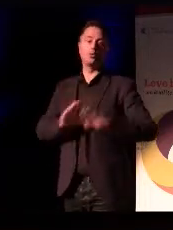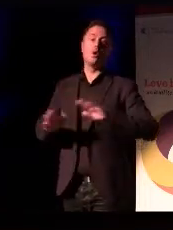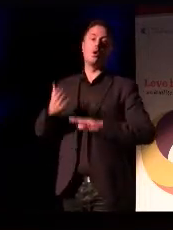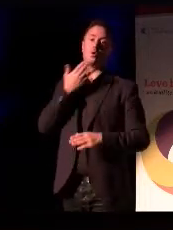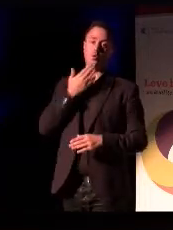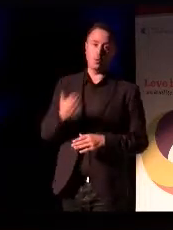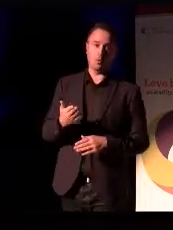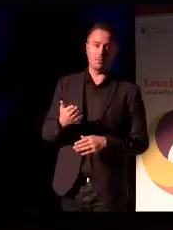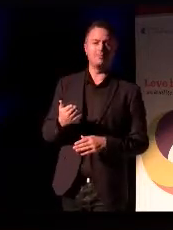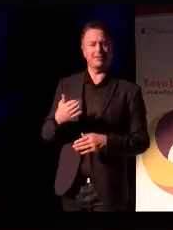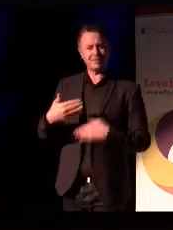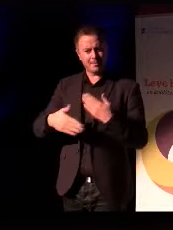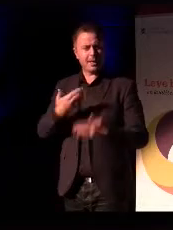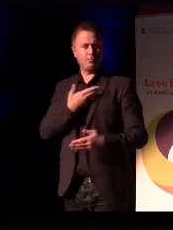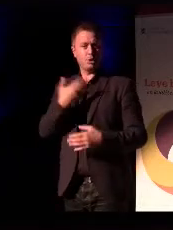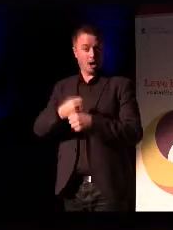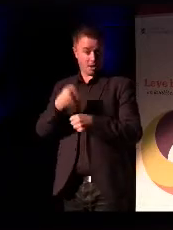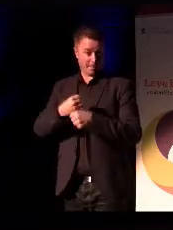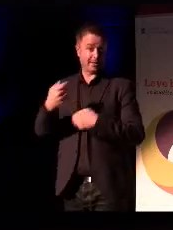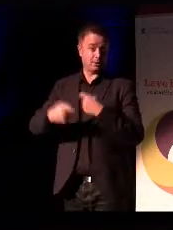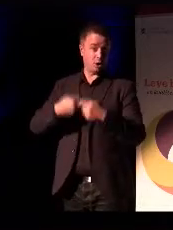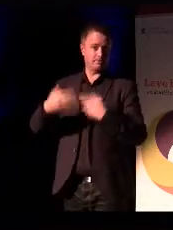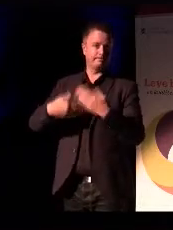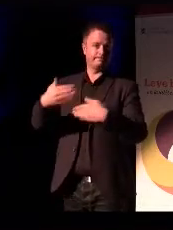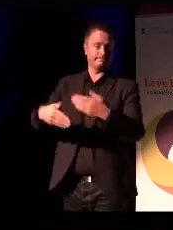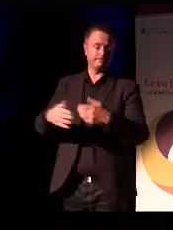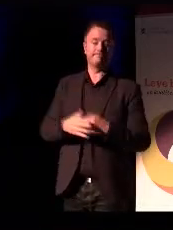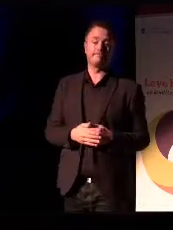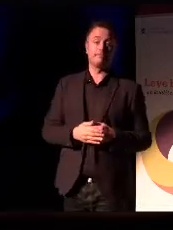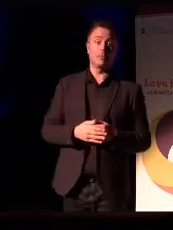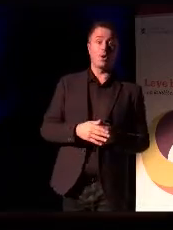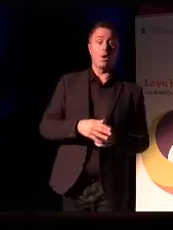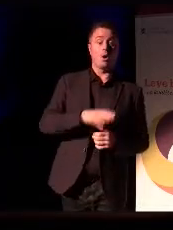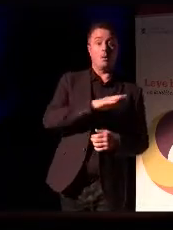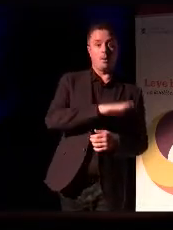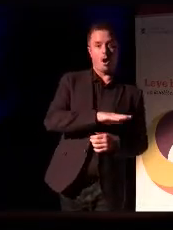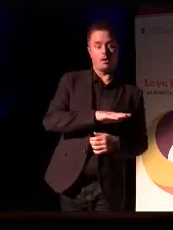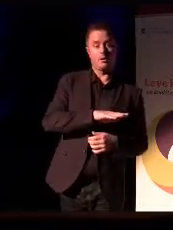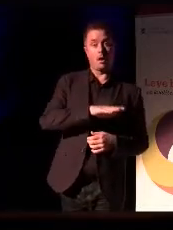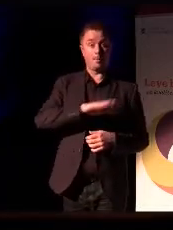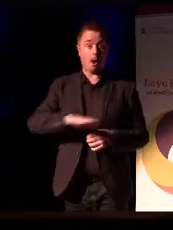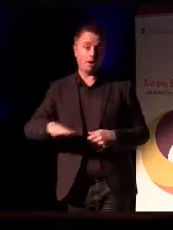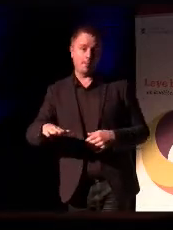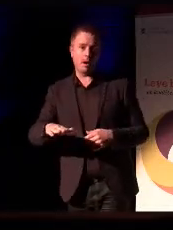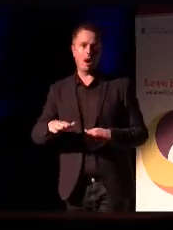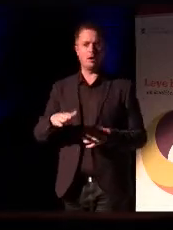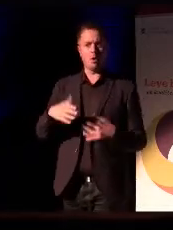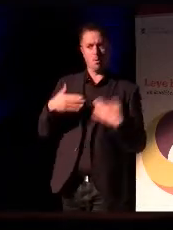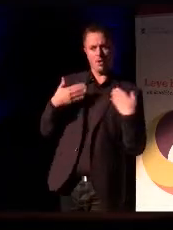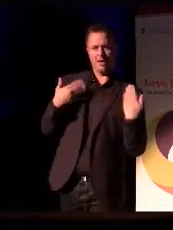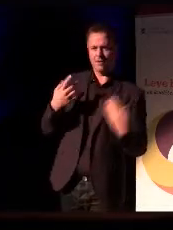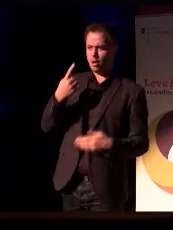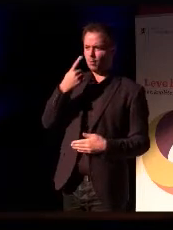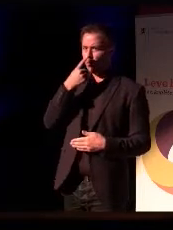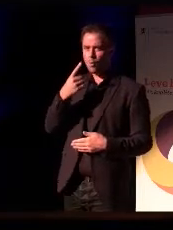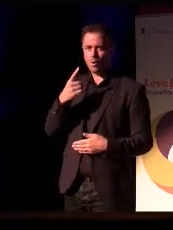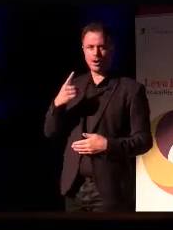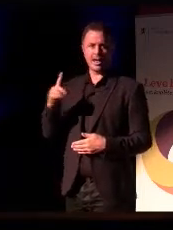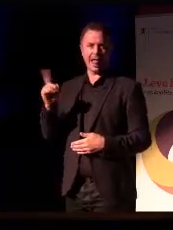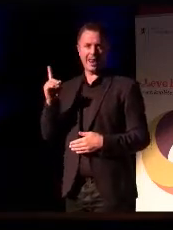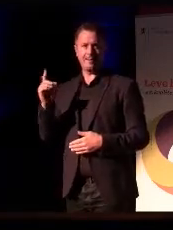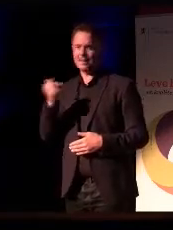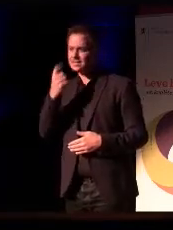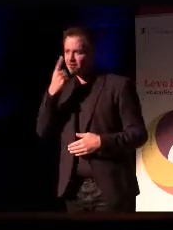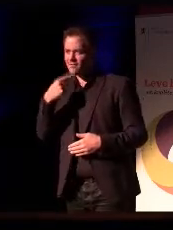eller barnebarn opplever at en mor eller bestefar ikke får den hjelpen de trenger, at man kjenner på at